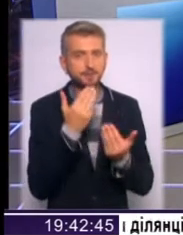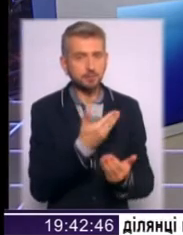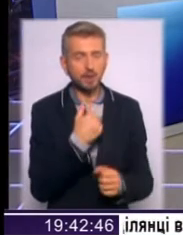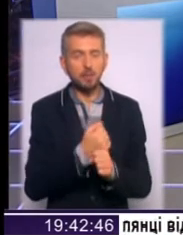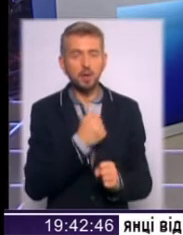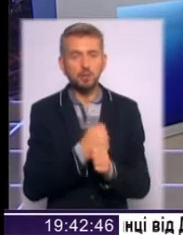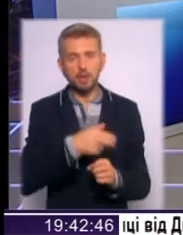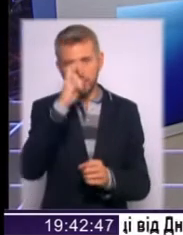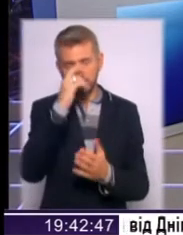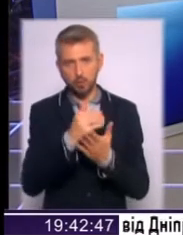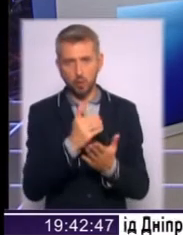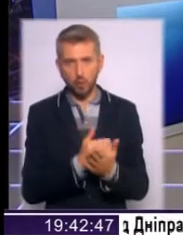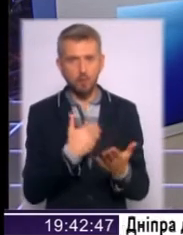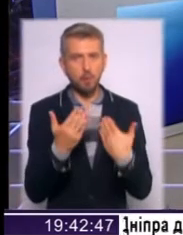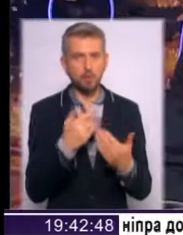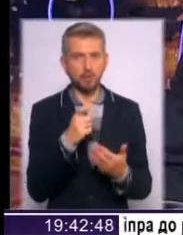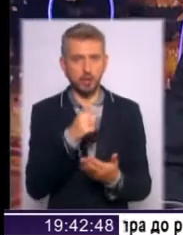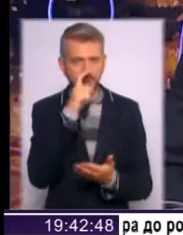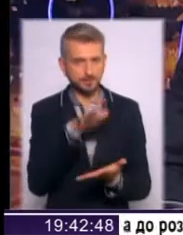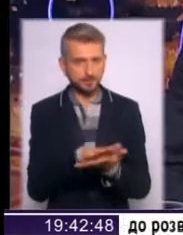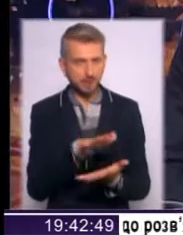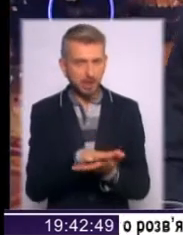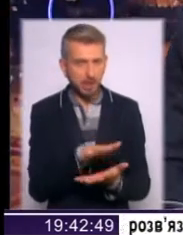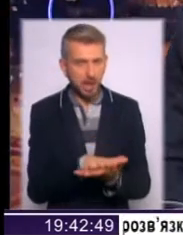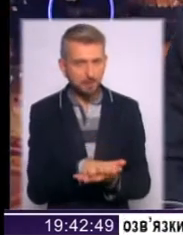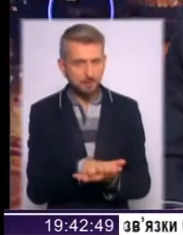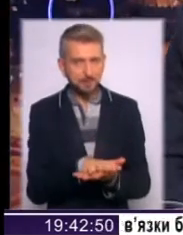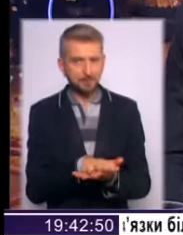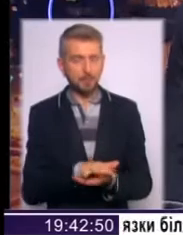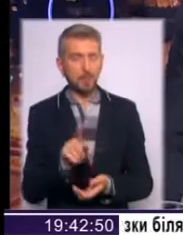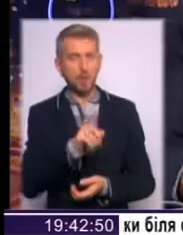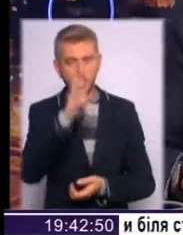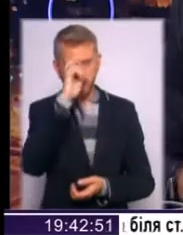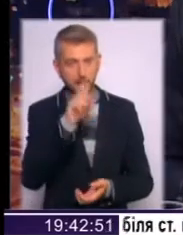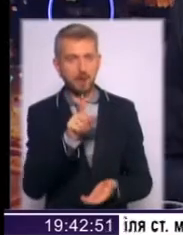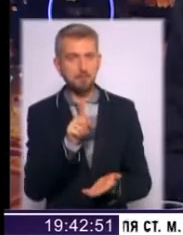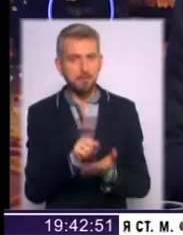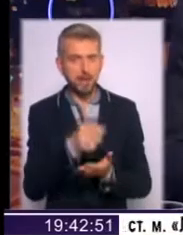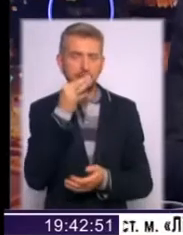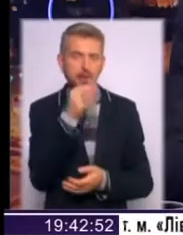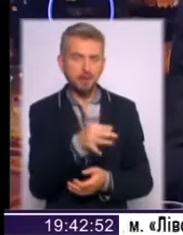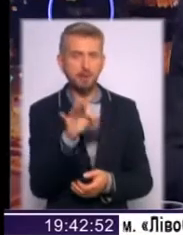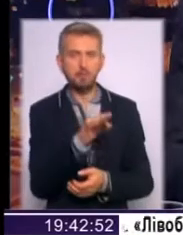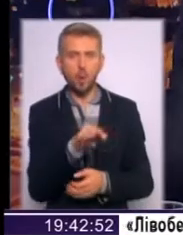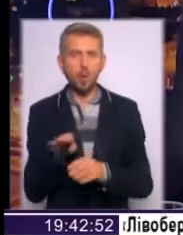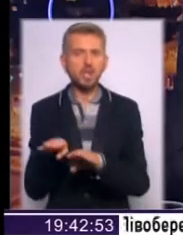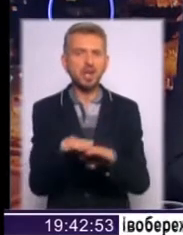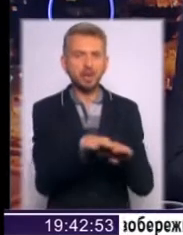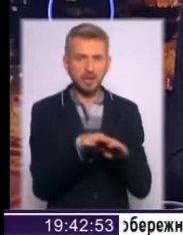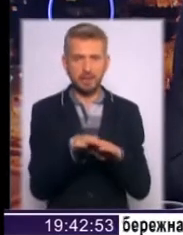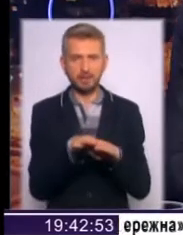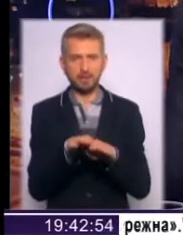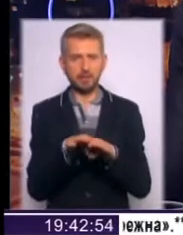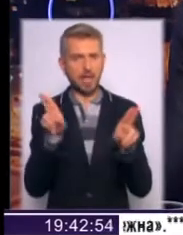програмою поводження з твердими побутовими відходами, що держава має сказати про єдиний стандарт і